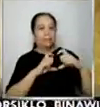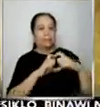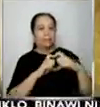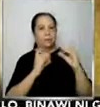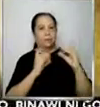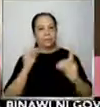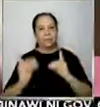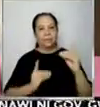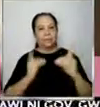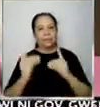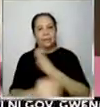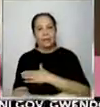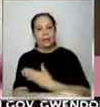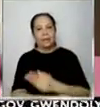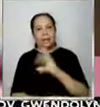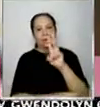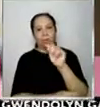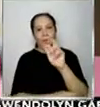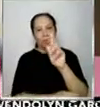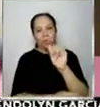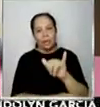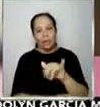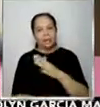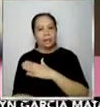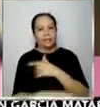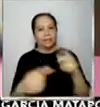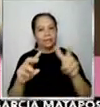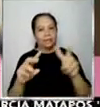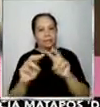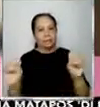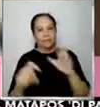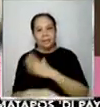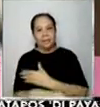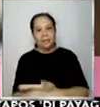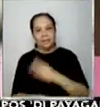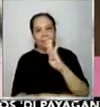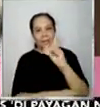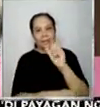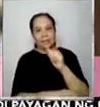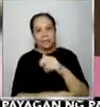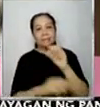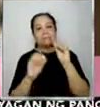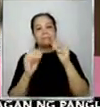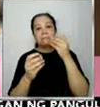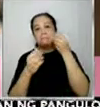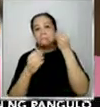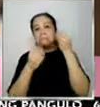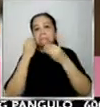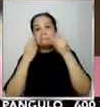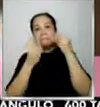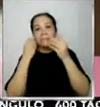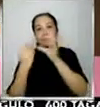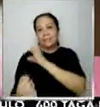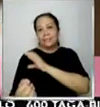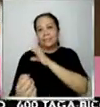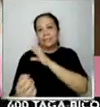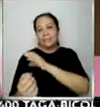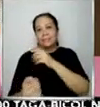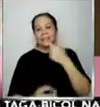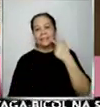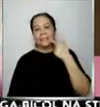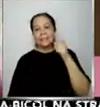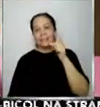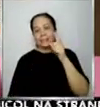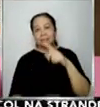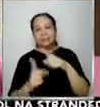versus anak ni Biday, kung saan nag-makeup tutorial vlog ang kanyang karakter na si Gina Lynn, na apology na rin sa kanyang sishi